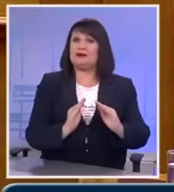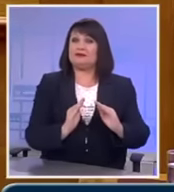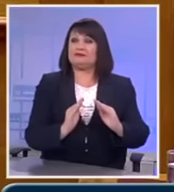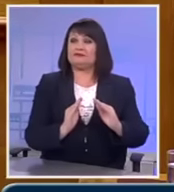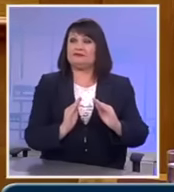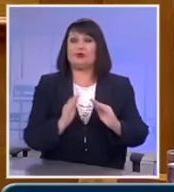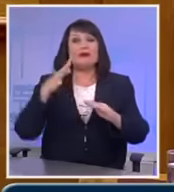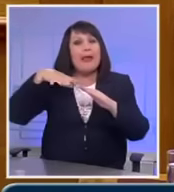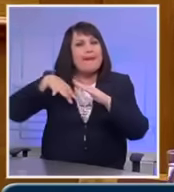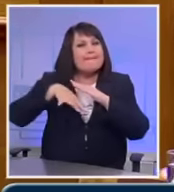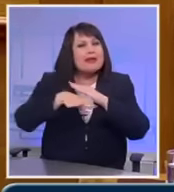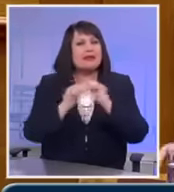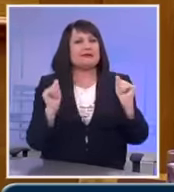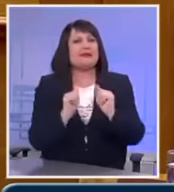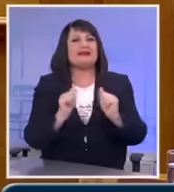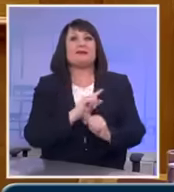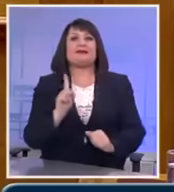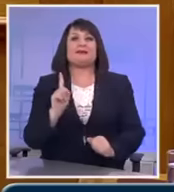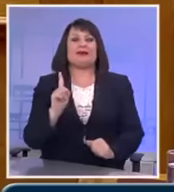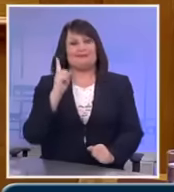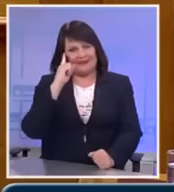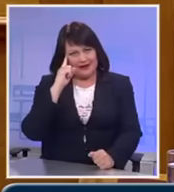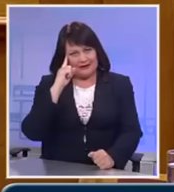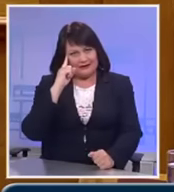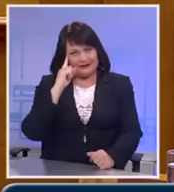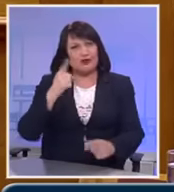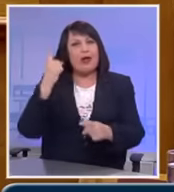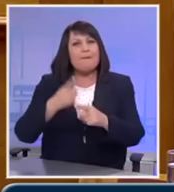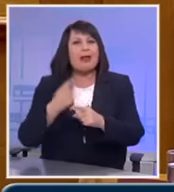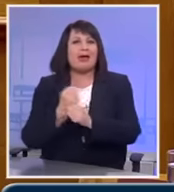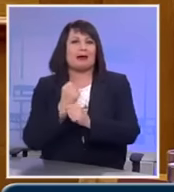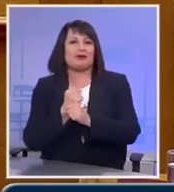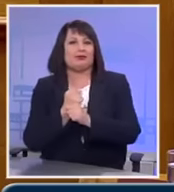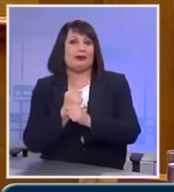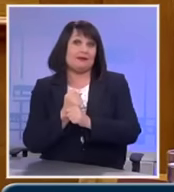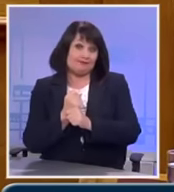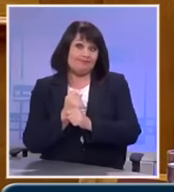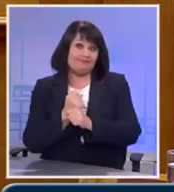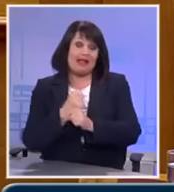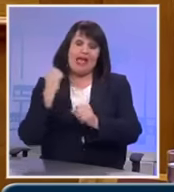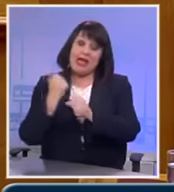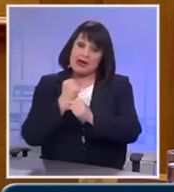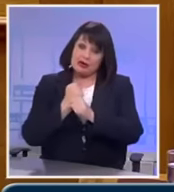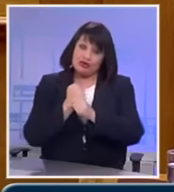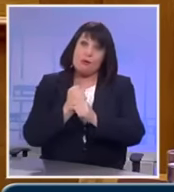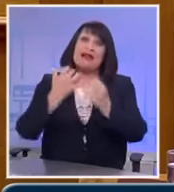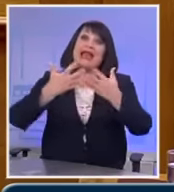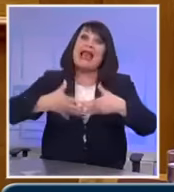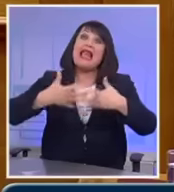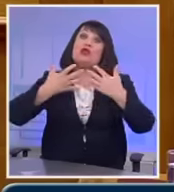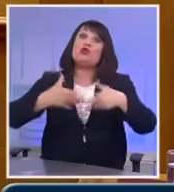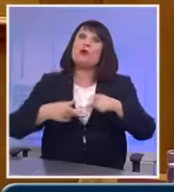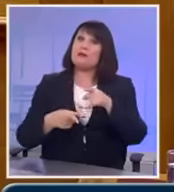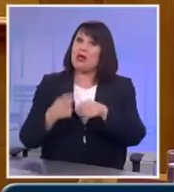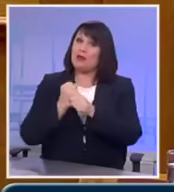ανεπηρέαστο από πιέσεις δεν είναι απλά εργαζόμενοι εκπαιδευτικοί είναι και εργαζόμενοι και